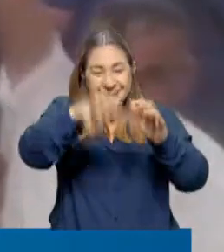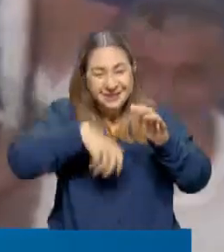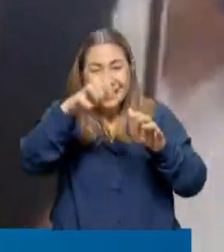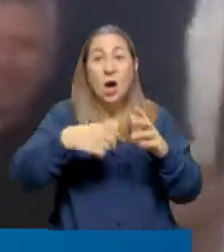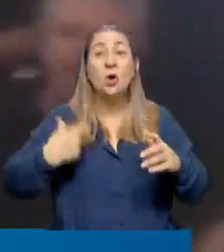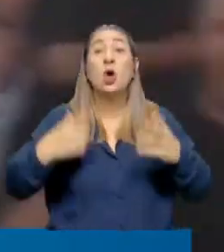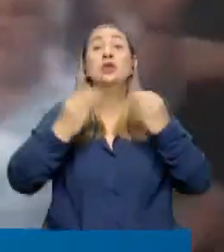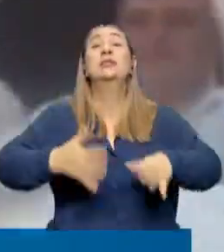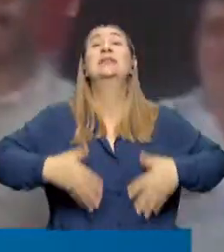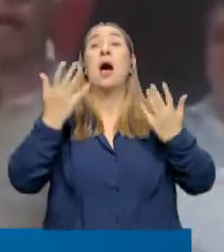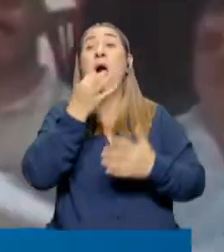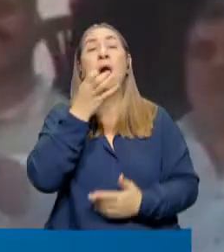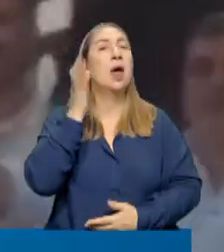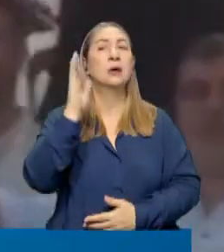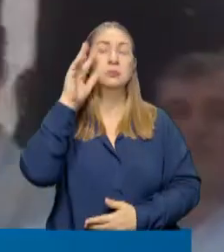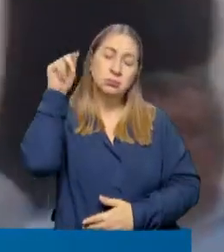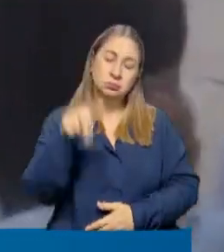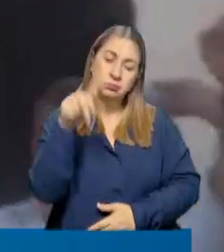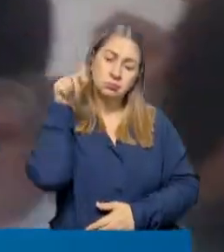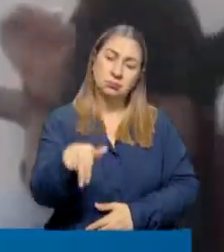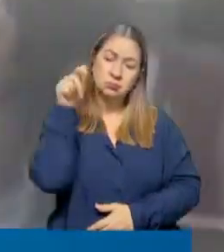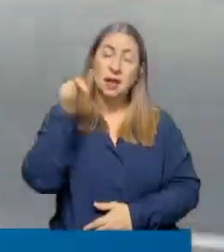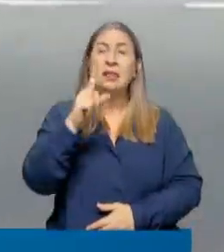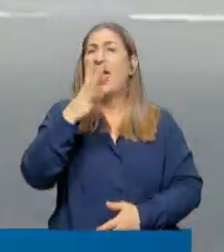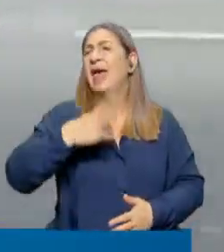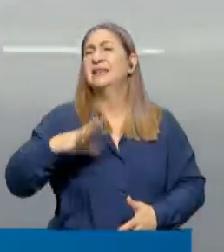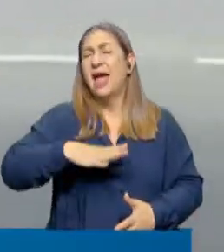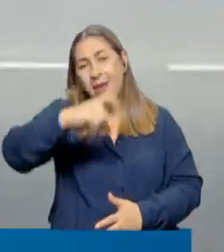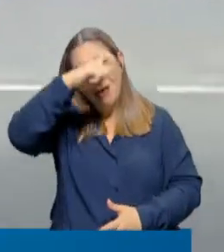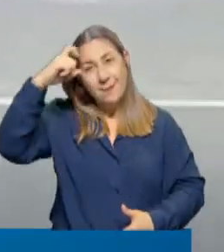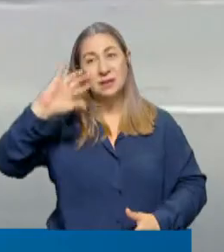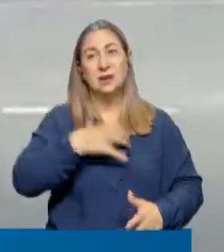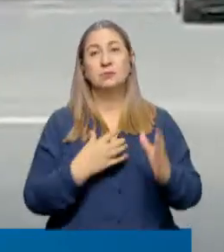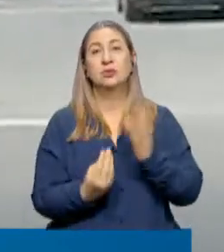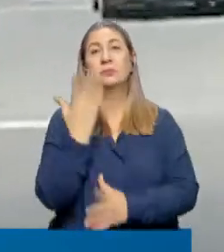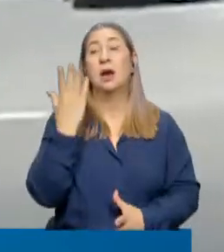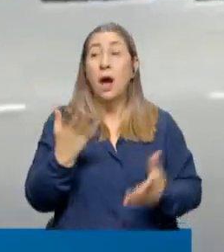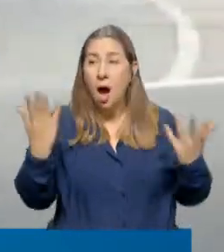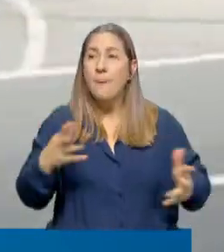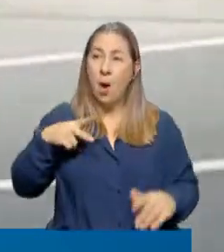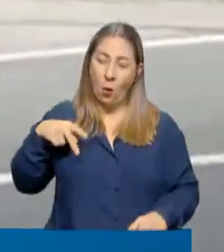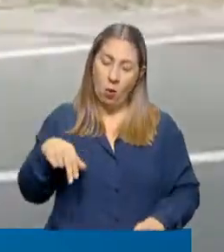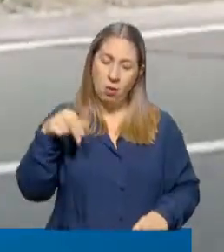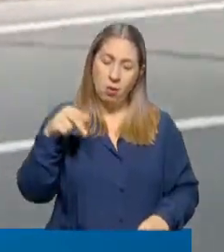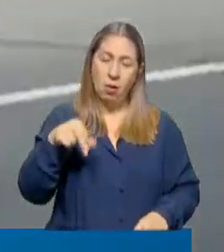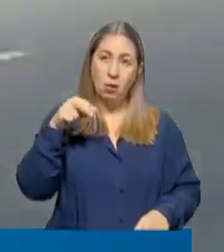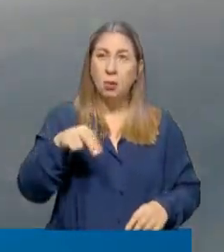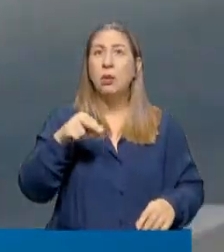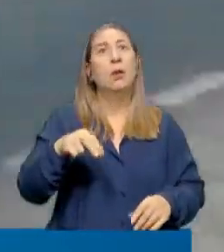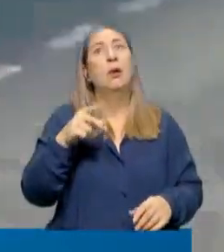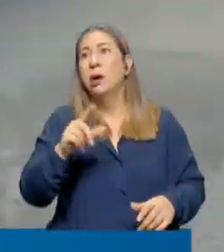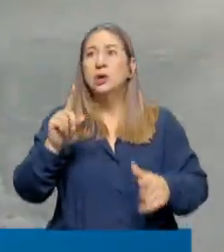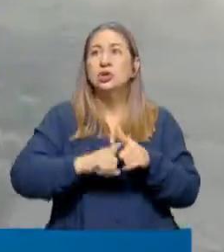Somalı madenciler Ankara'ya doğru yürüyüş başlattı. Tek amaçları emeklerine sahip çıkmak. Ama yola çıkar çıkmaz da